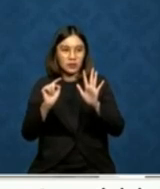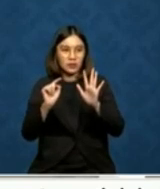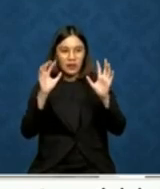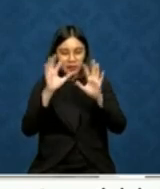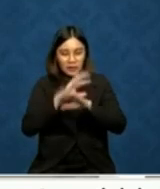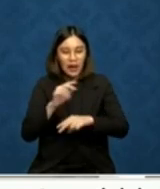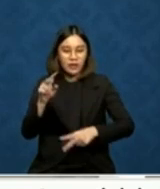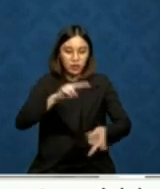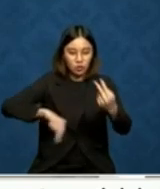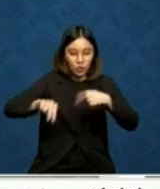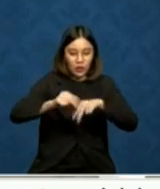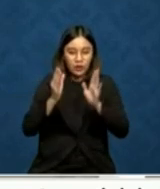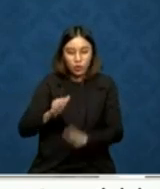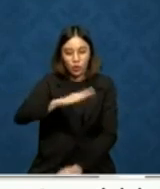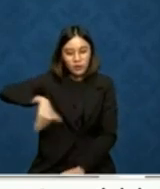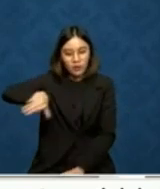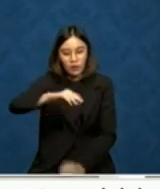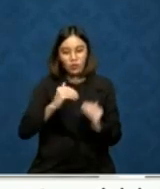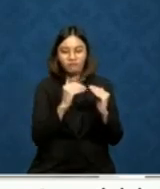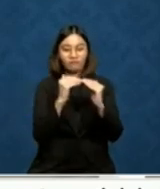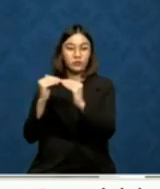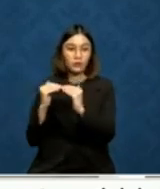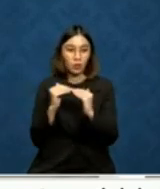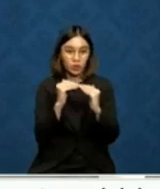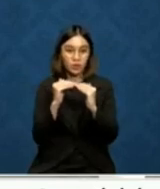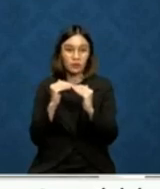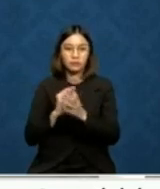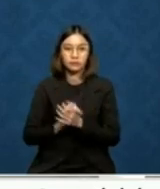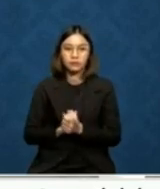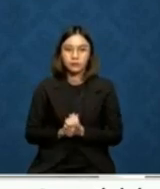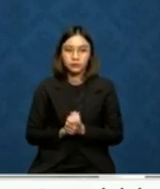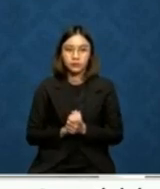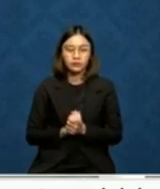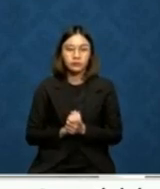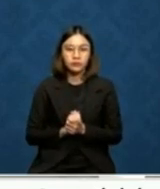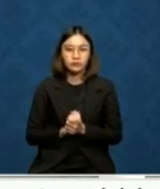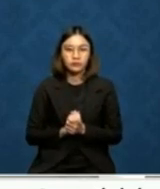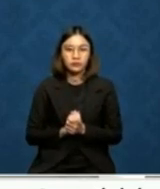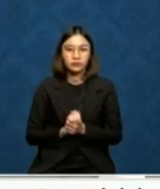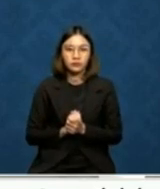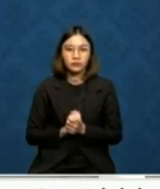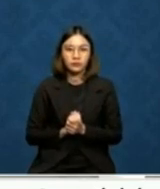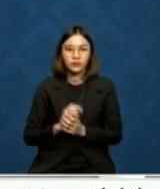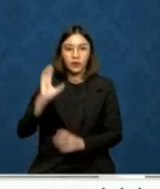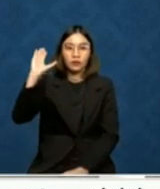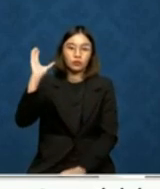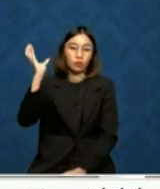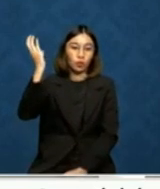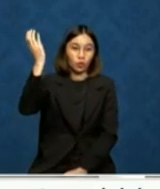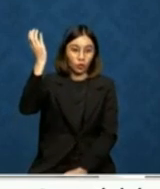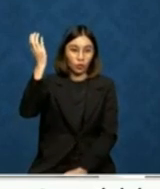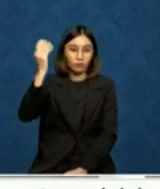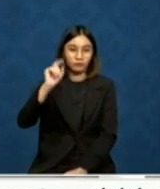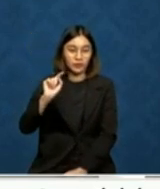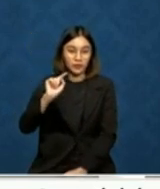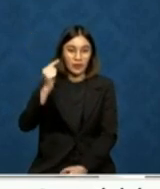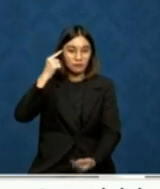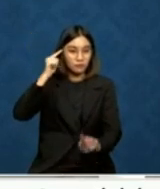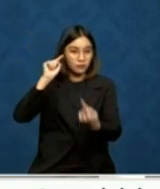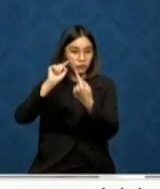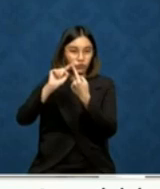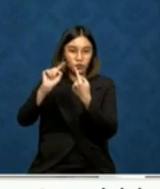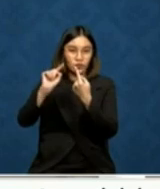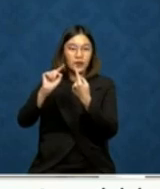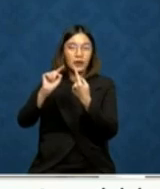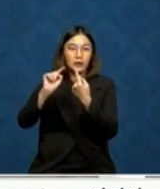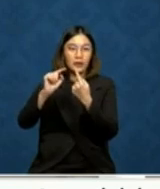ได้ให้การคุ้มครองทุกคนอย่างเท่าเทียมกันท่านคะวันนี้ทั่วโลกเขากำลังมุ่งจ